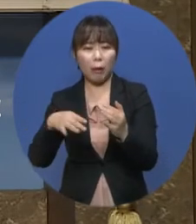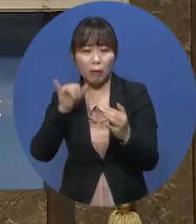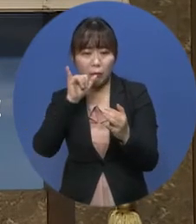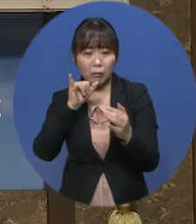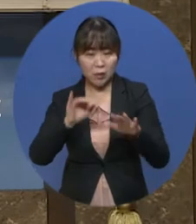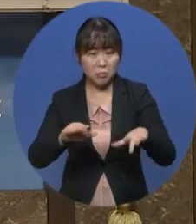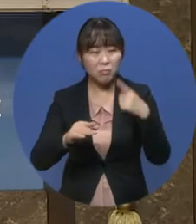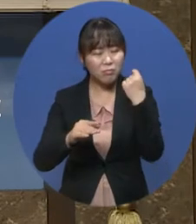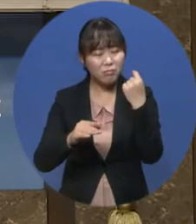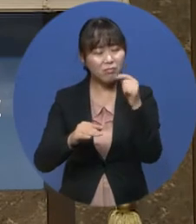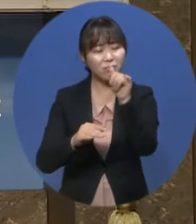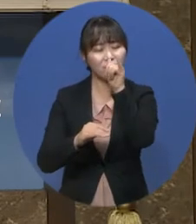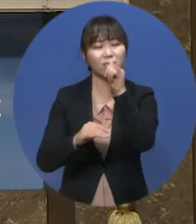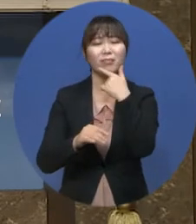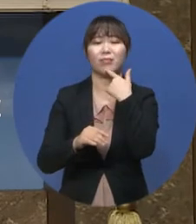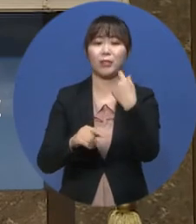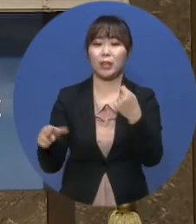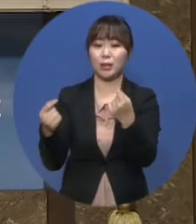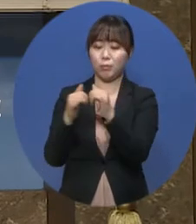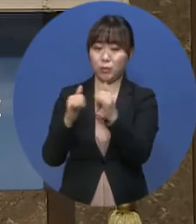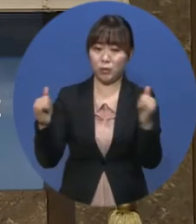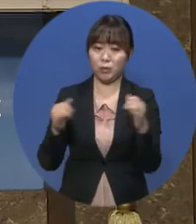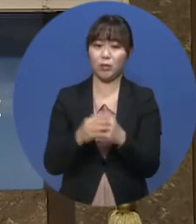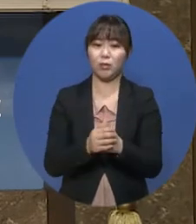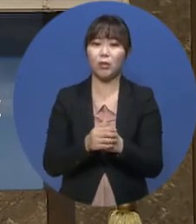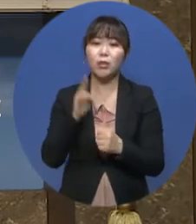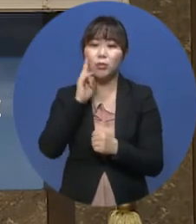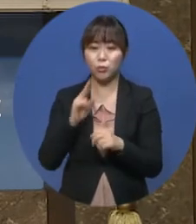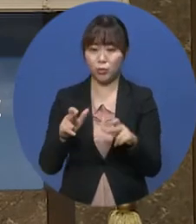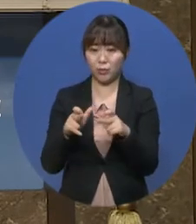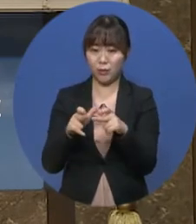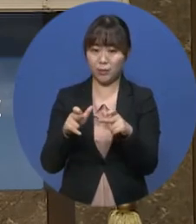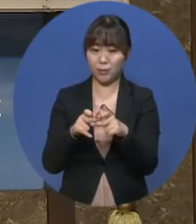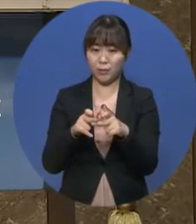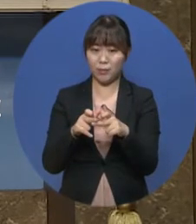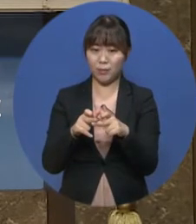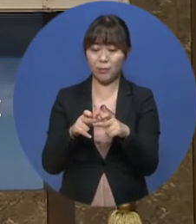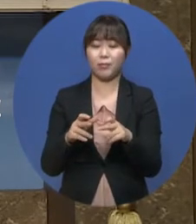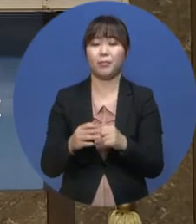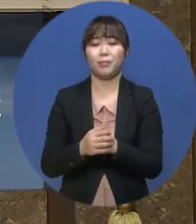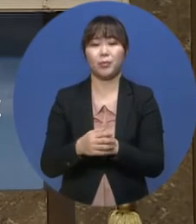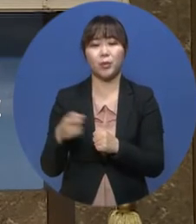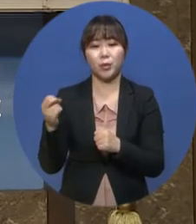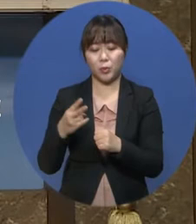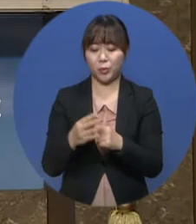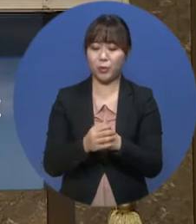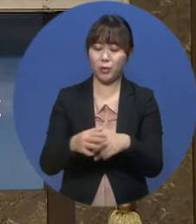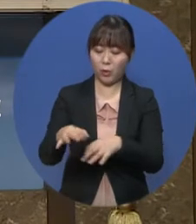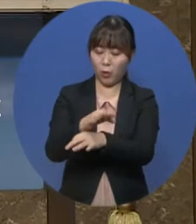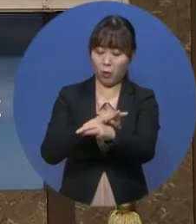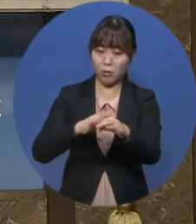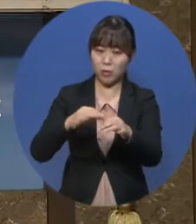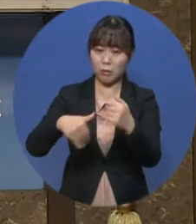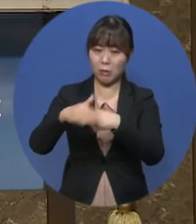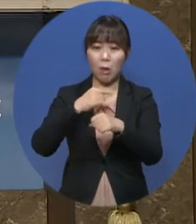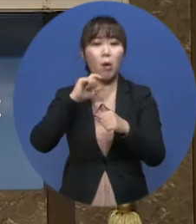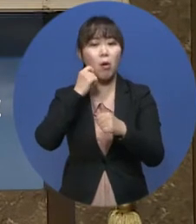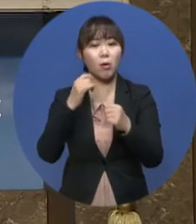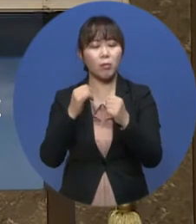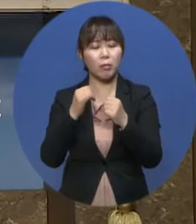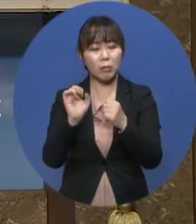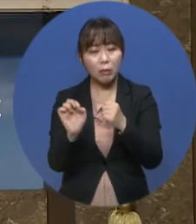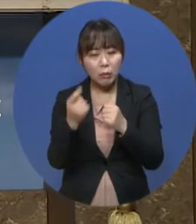제어 여전히 있죠 예 바로 그 분들이 쭉 중 장애인들 그리고 또 경제적인 어려움